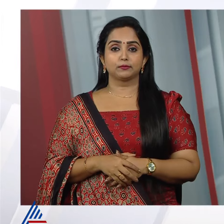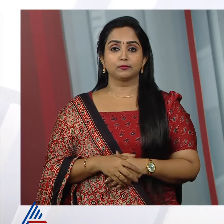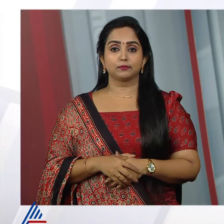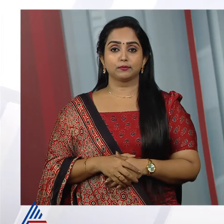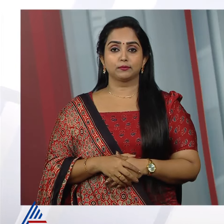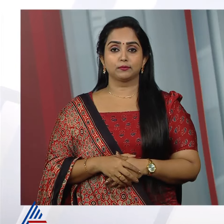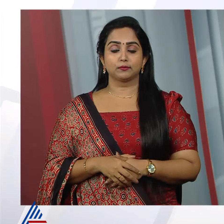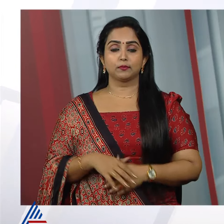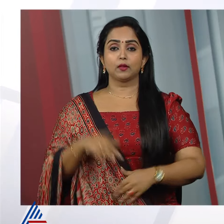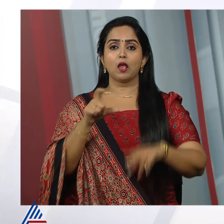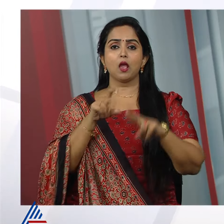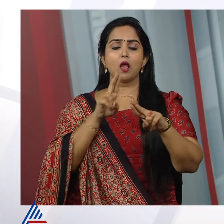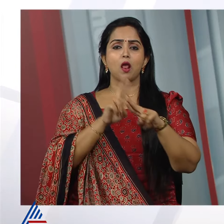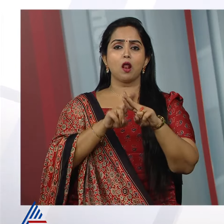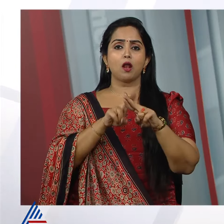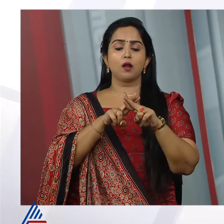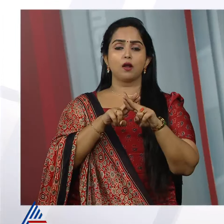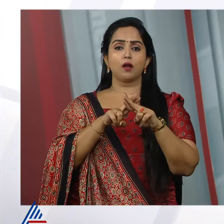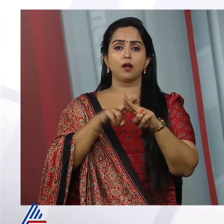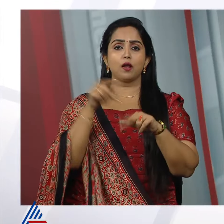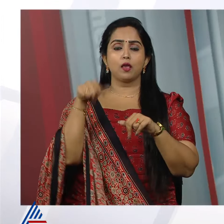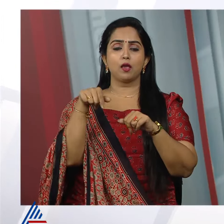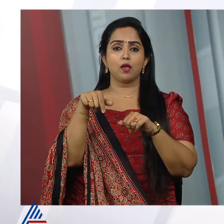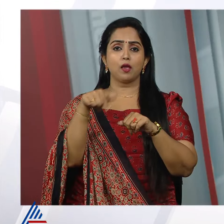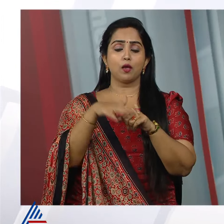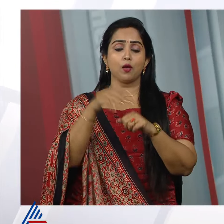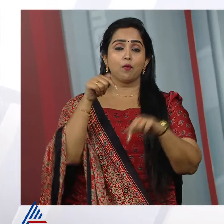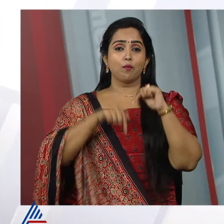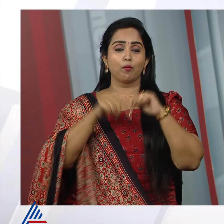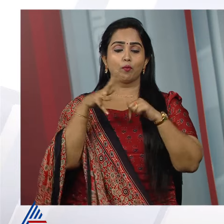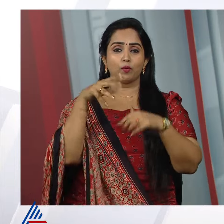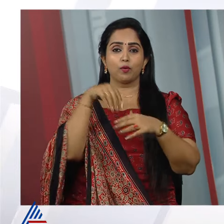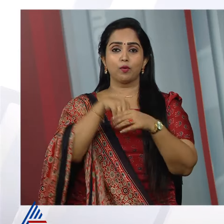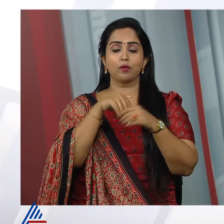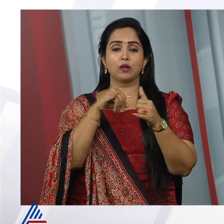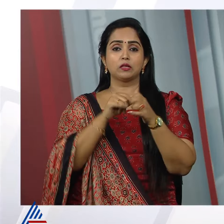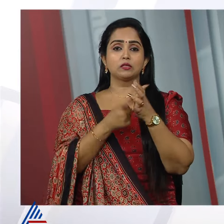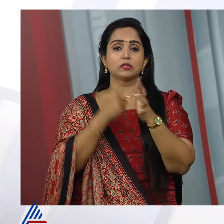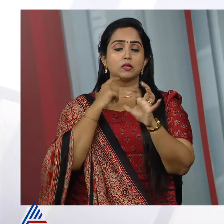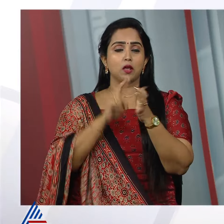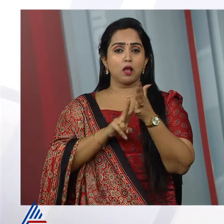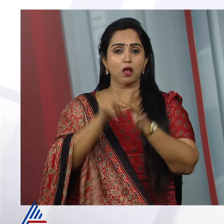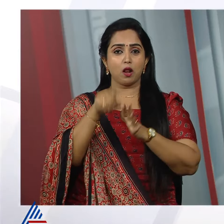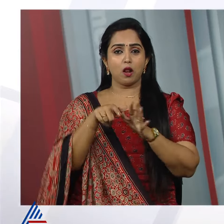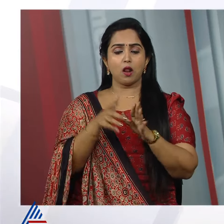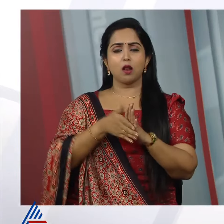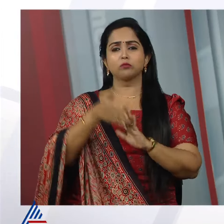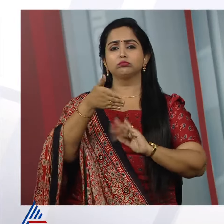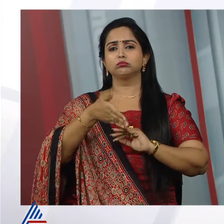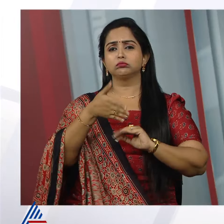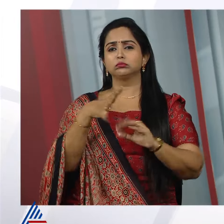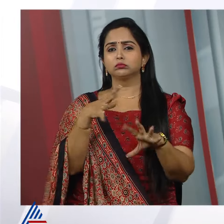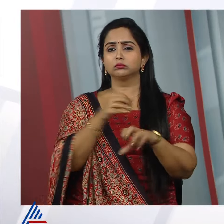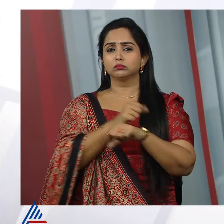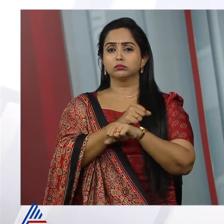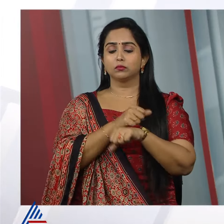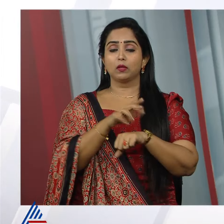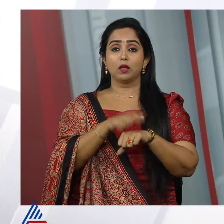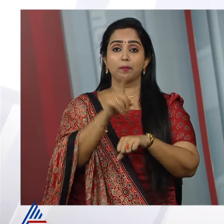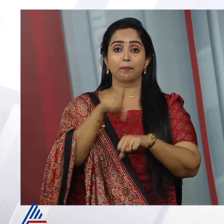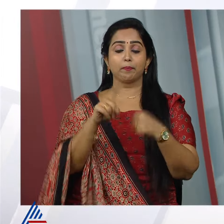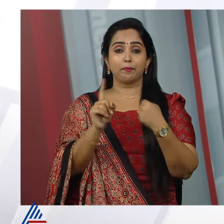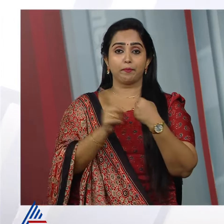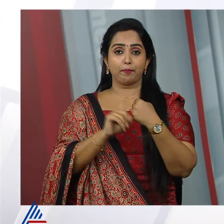ഇടത് സ്ഥാനാർത്ഥി പി സരിന് കൈകൊടുക്കാത്ത ഷാഫിയുടെയും രാഹുൽ മാങ്കൂട്ടത്തിന്റെയും നടപടിയിൽ പ്രതികരണവുമായി കെ പി സി സി പ്രസിഡന്റ് കെ